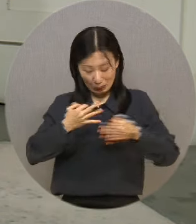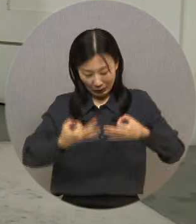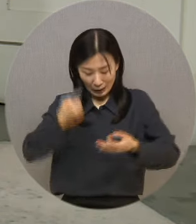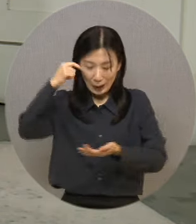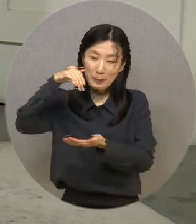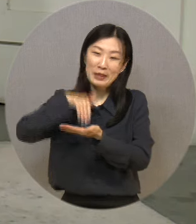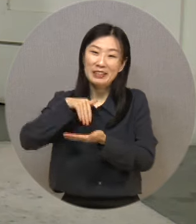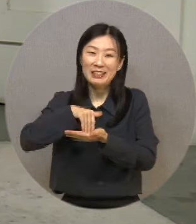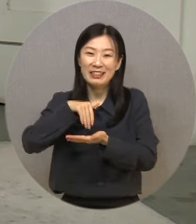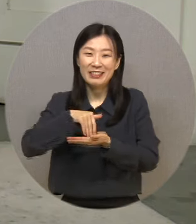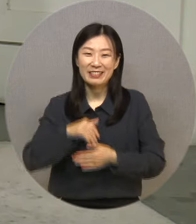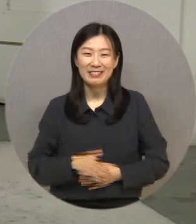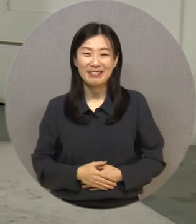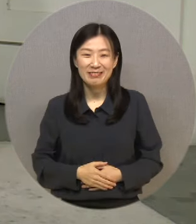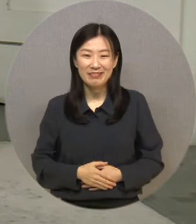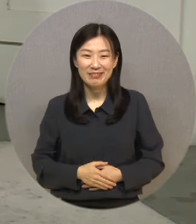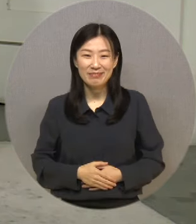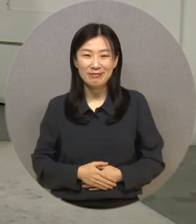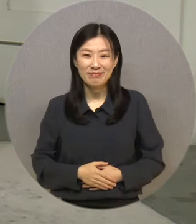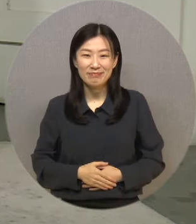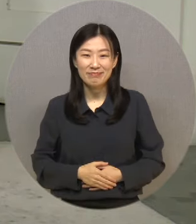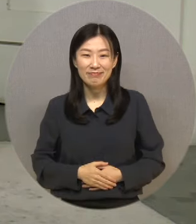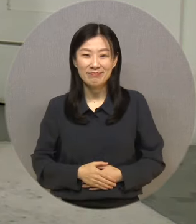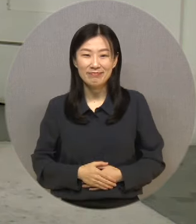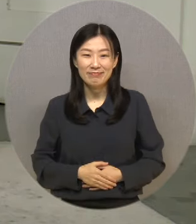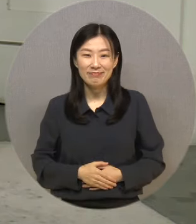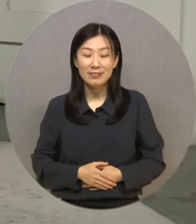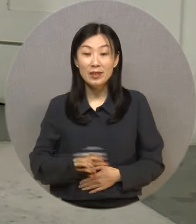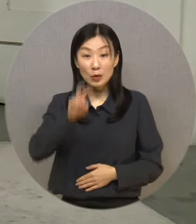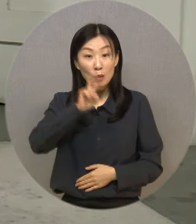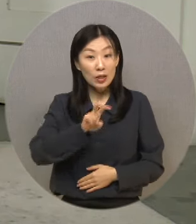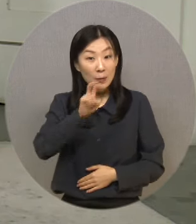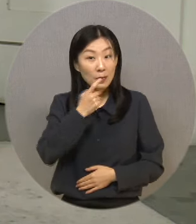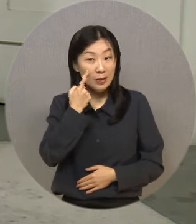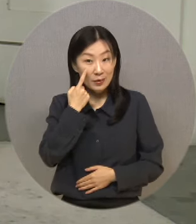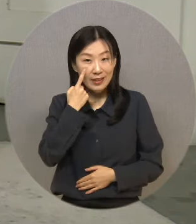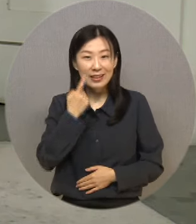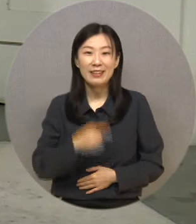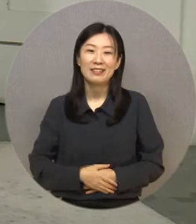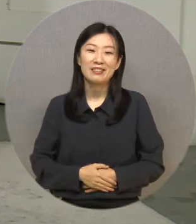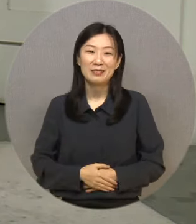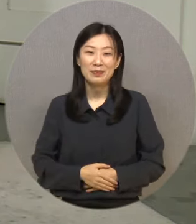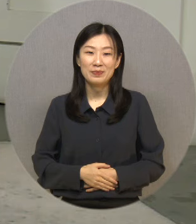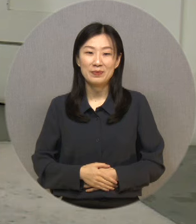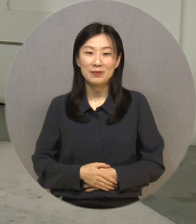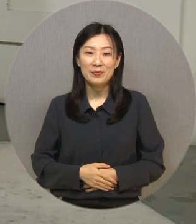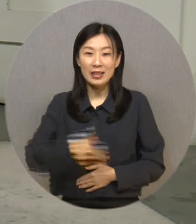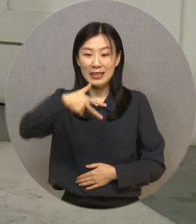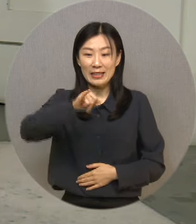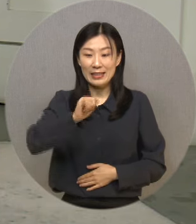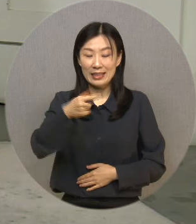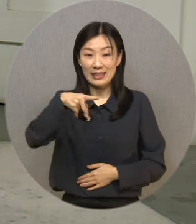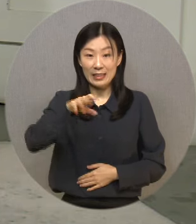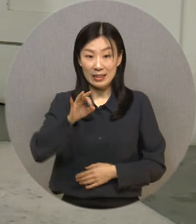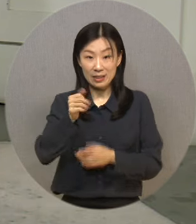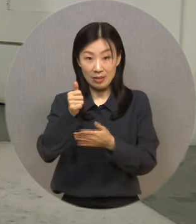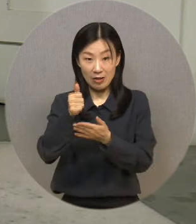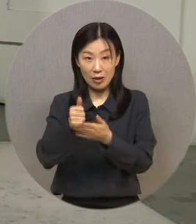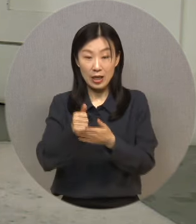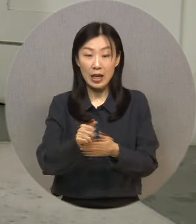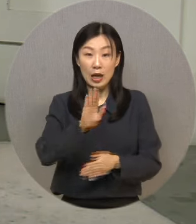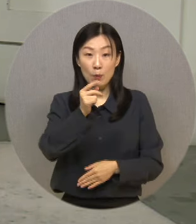하고. 네. 자, 노래 한번 들어볼까요? 네, 진성의 네네. 보릿고개 준비하셨습니다.